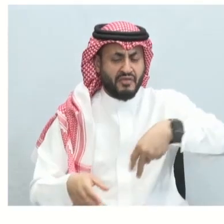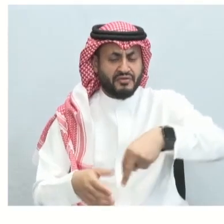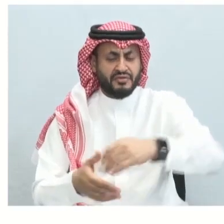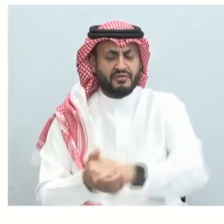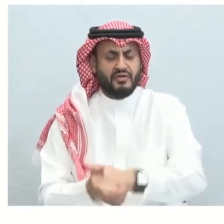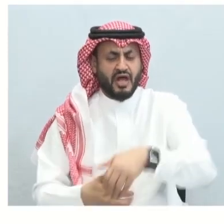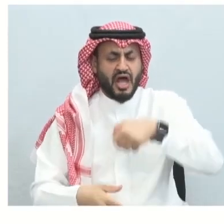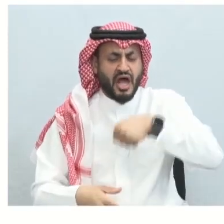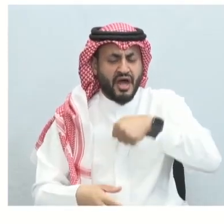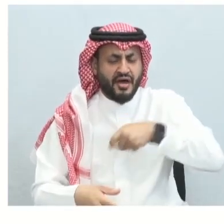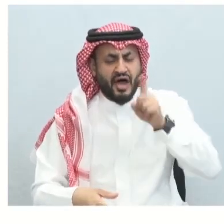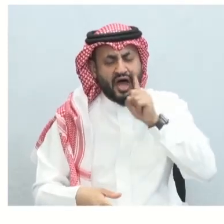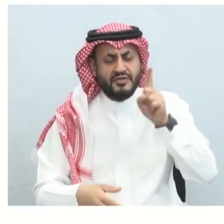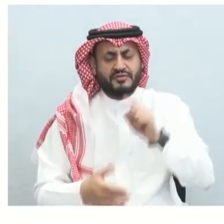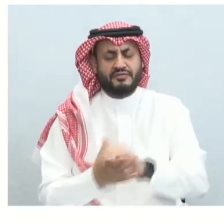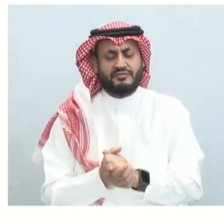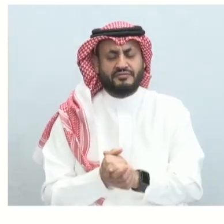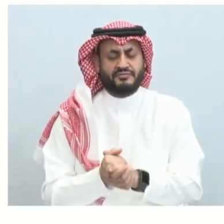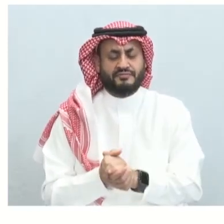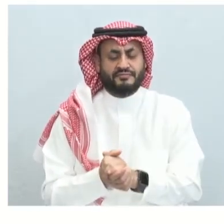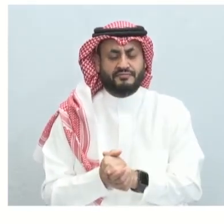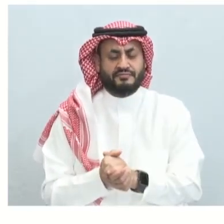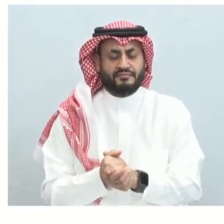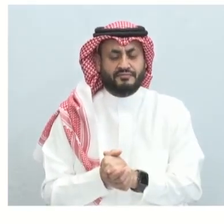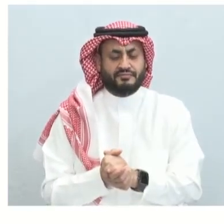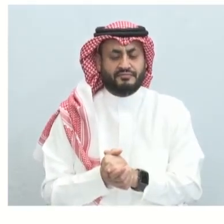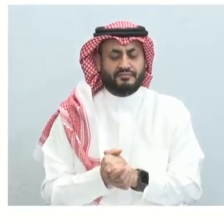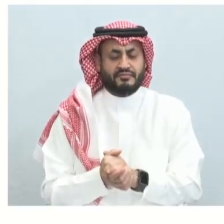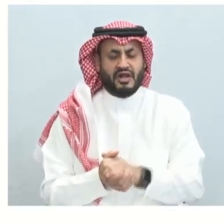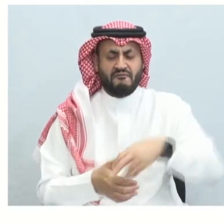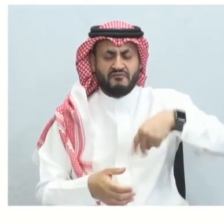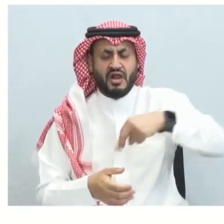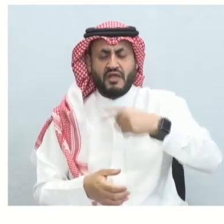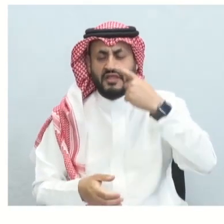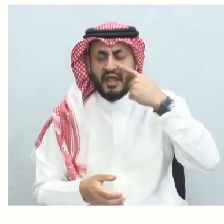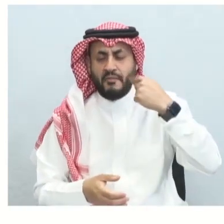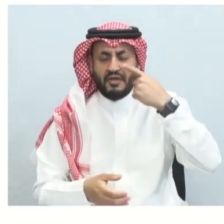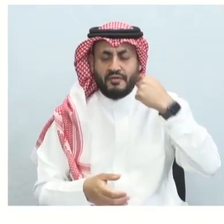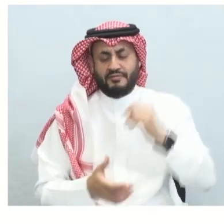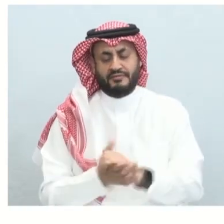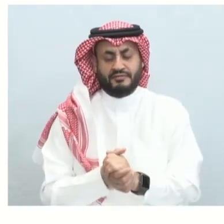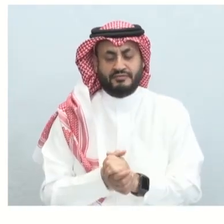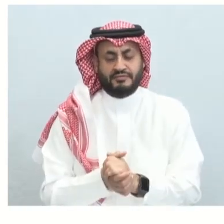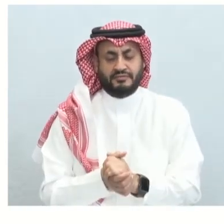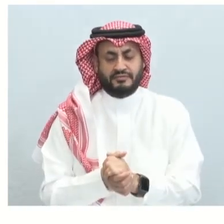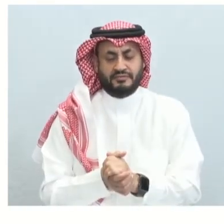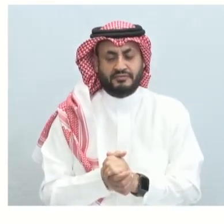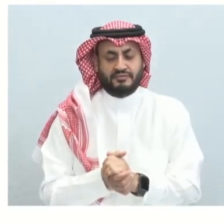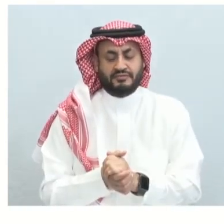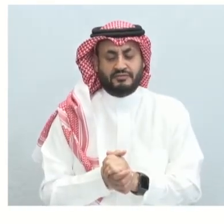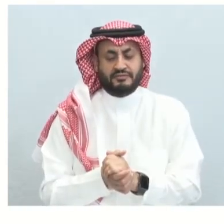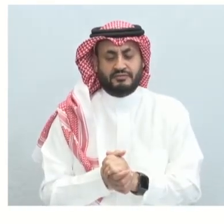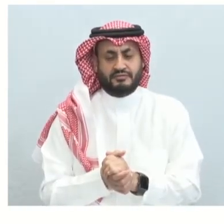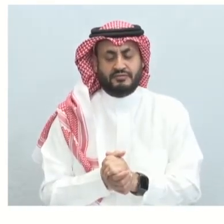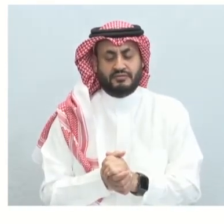عجوز ان الجنه لا تدخلها عجوز قال فولت تبكي فولت تبكي تريد انها